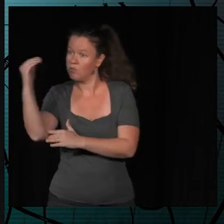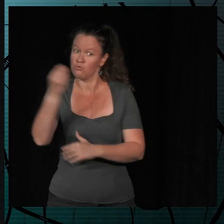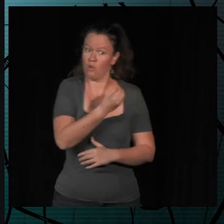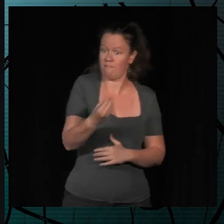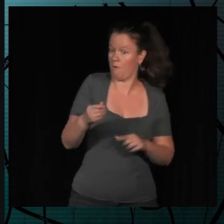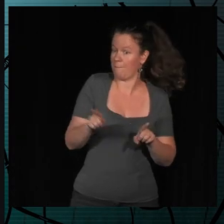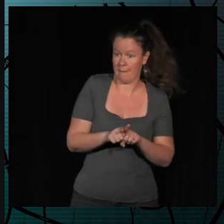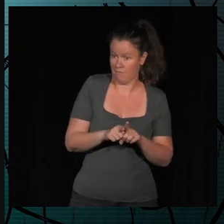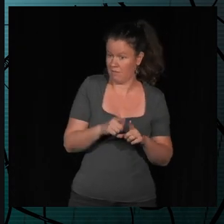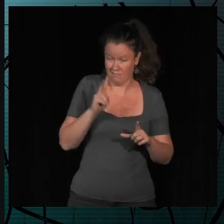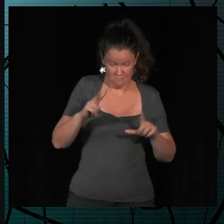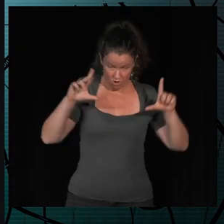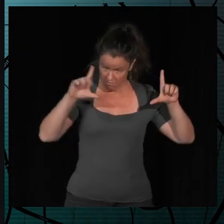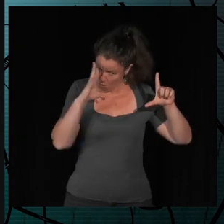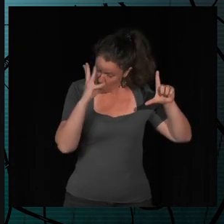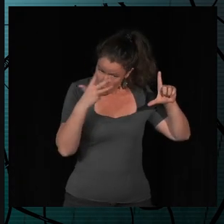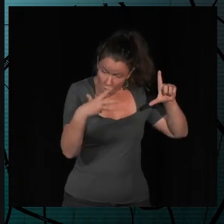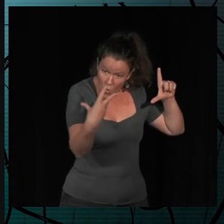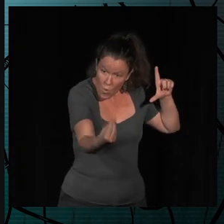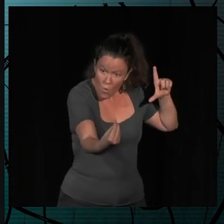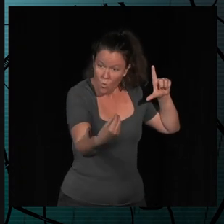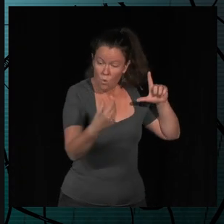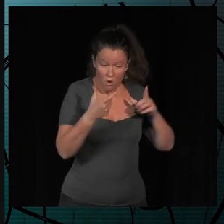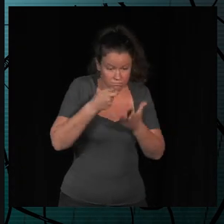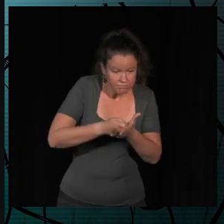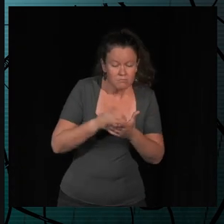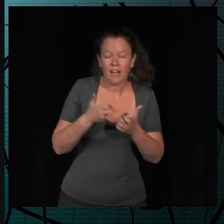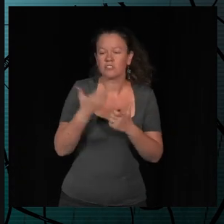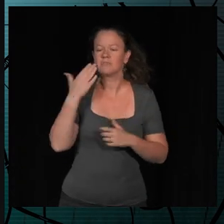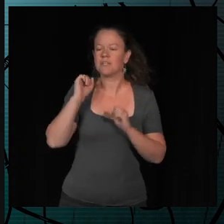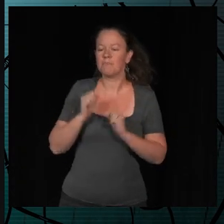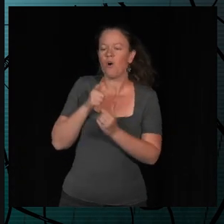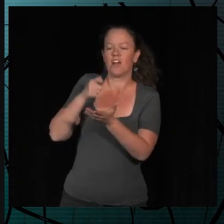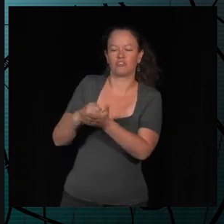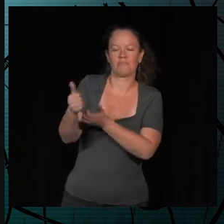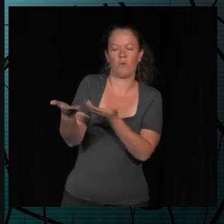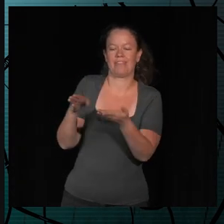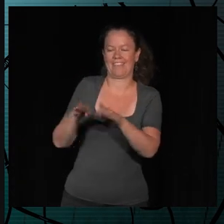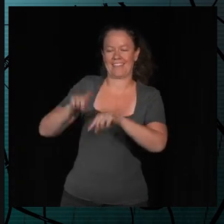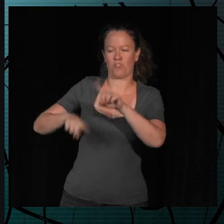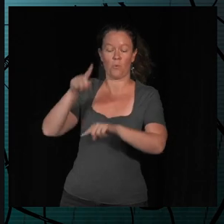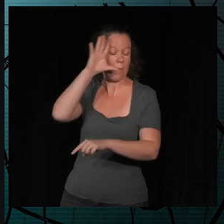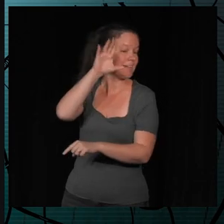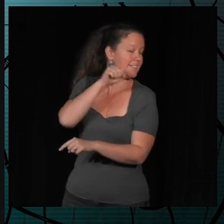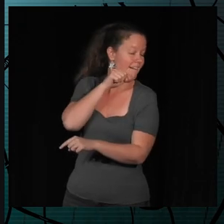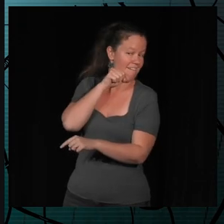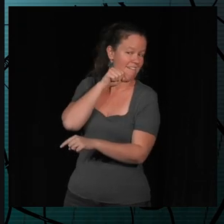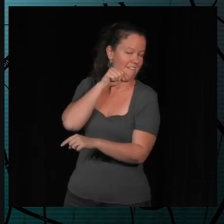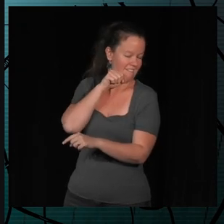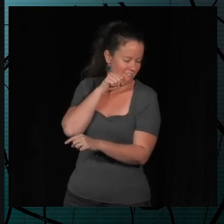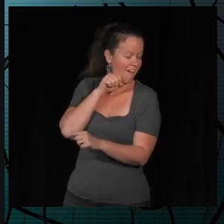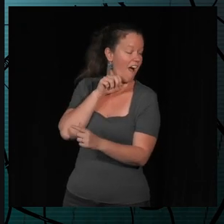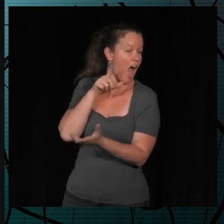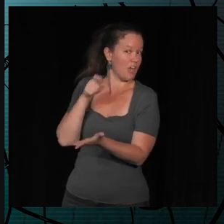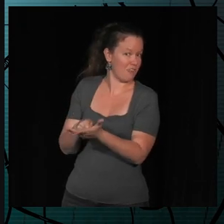retrouve endetté euh les loot box enfin je sais pas si vous connaissez mais où on on trouve une boîte c'est gr on sait pas ce qu'il y a dedans quoi c'est un jeu à